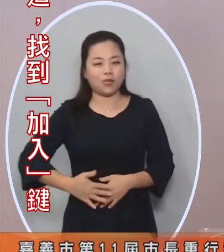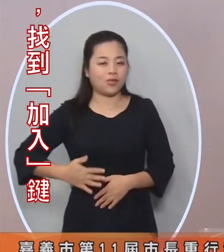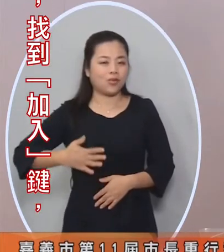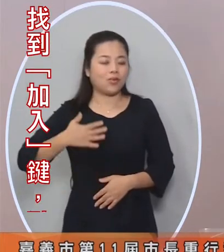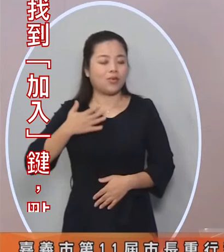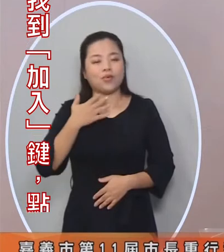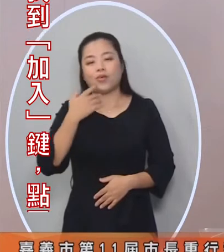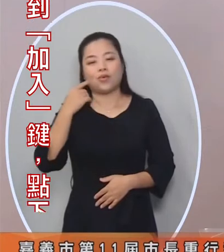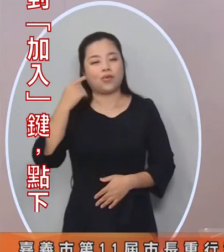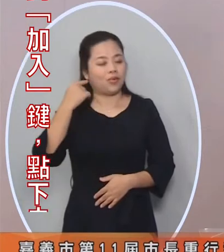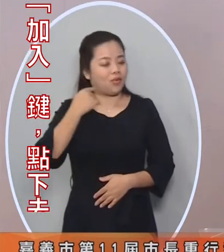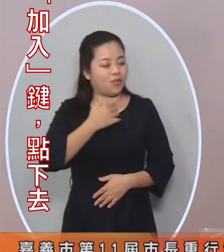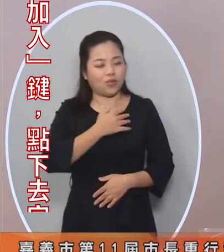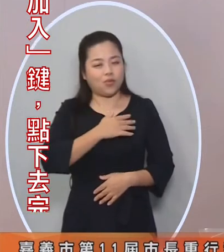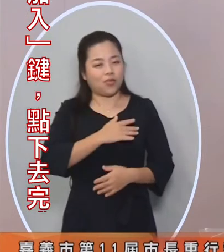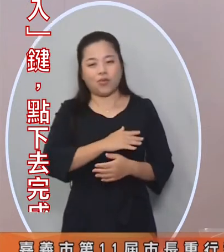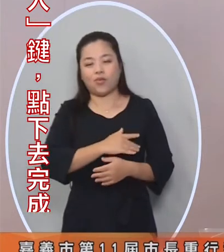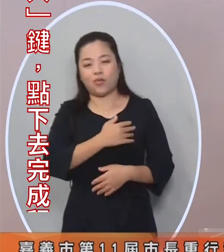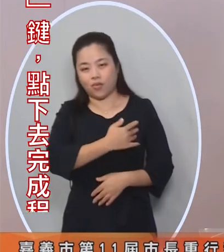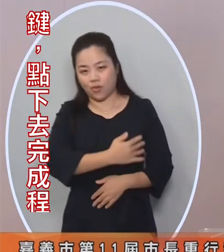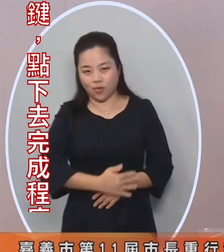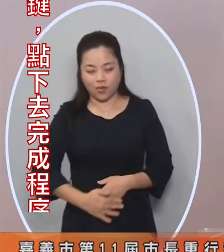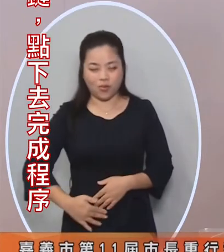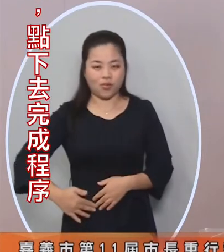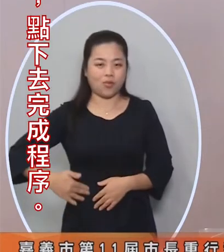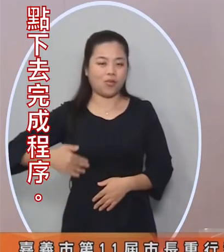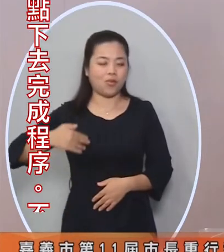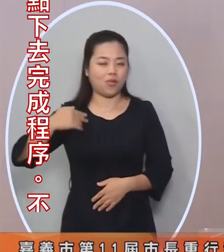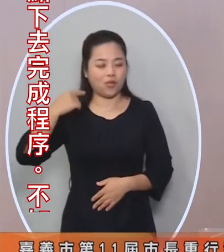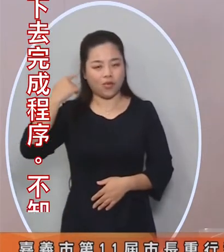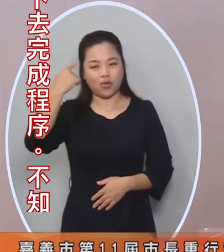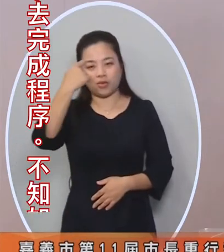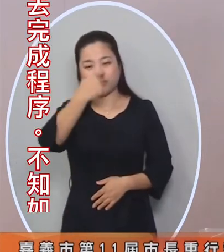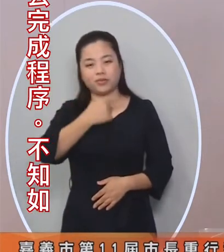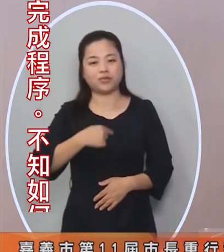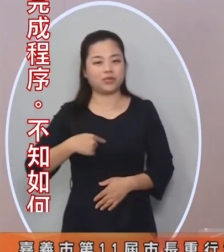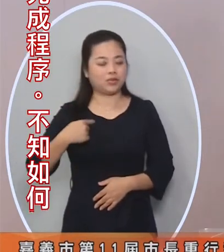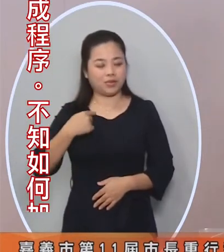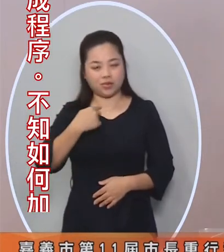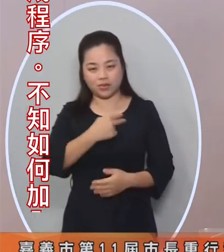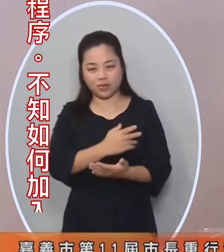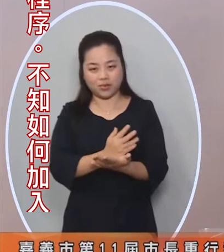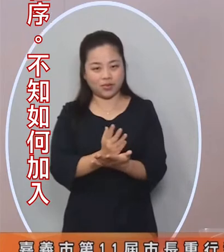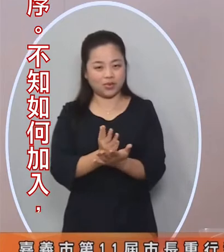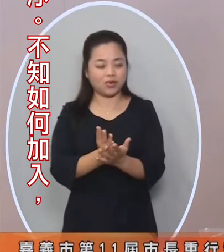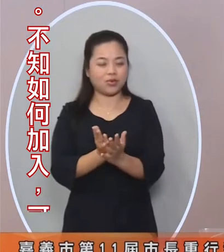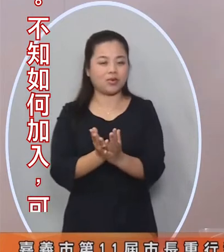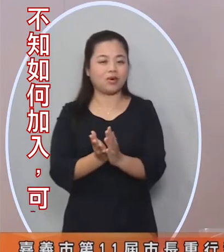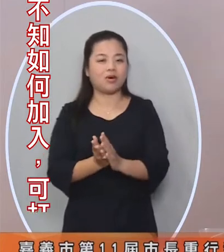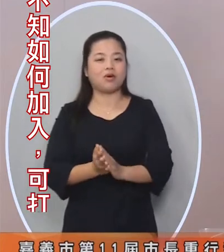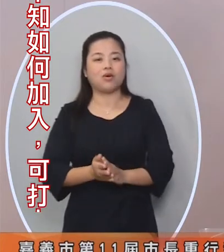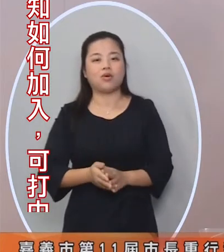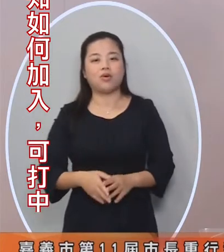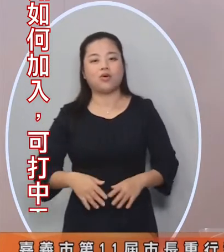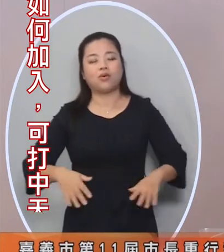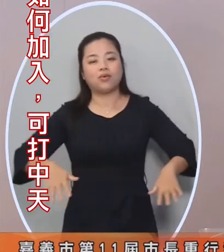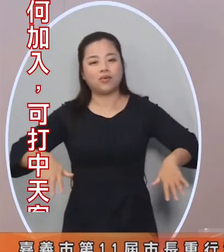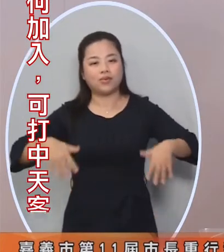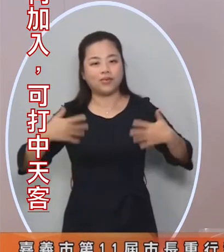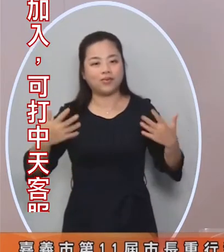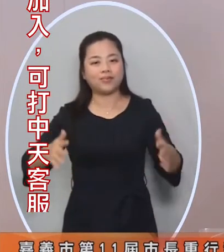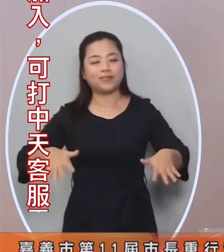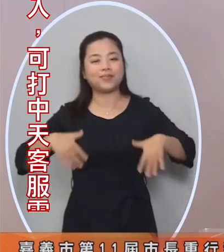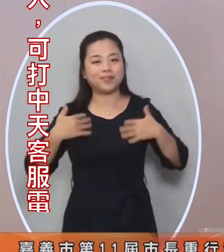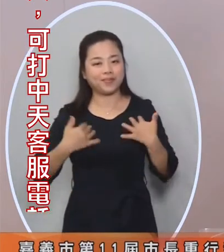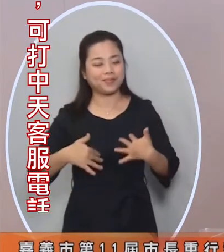身的细胞、全身的组织、全身的神经、全身的肌肉、全身的骨骼都非常的轻松、愉